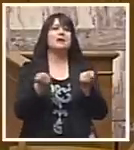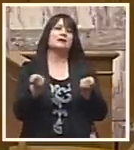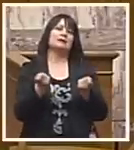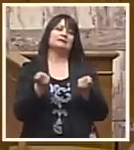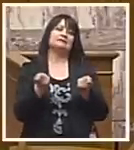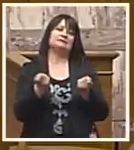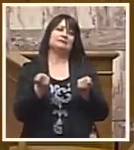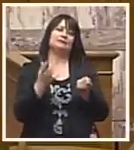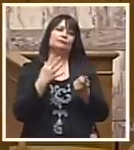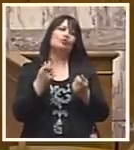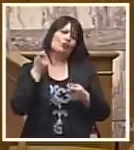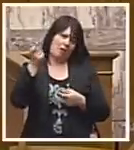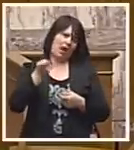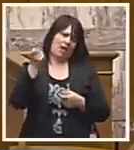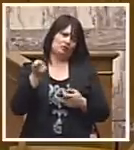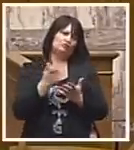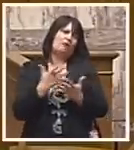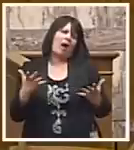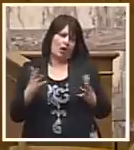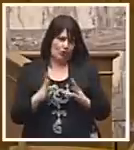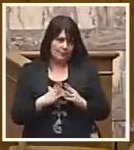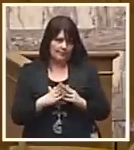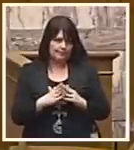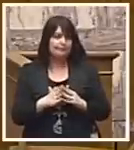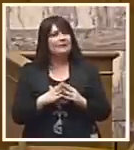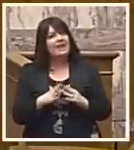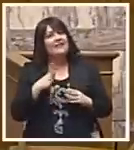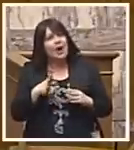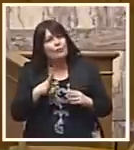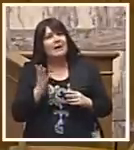βάρος που λέγεται χρέος και να εγγυηθούμε ότι πάμε σε πρωτογενή